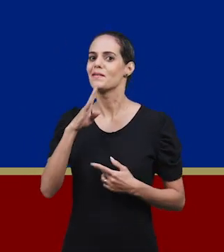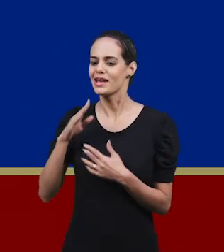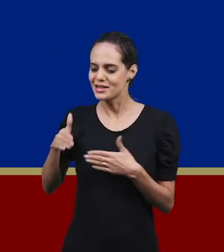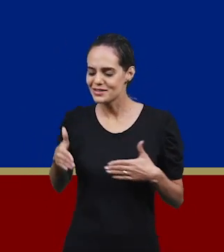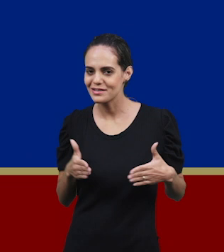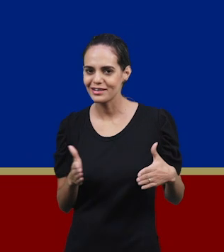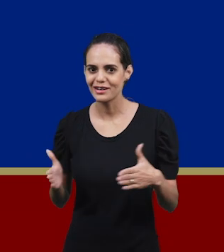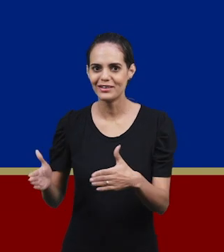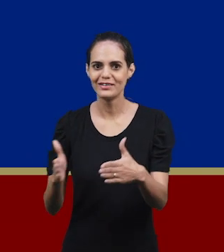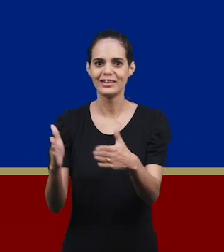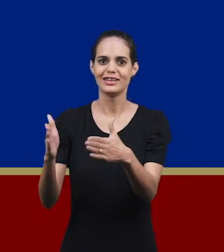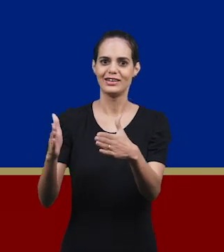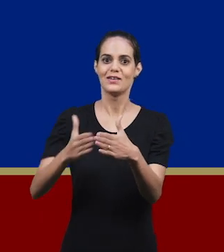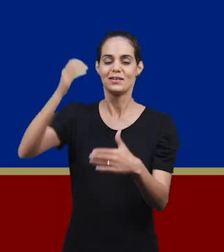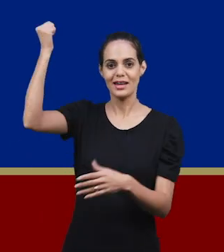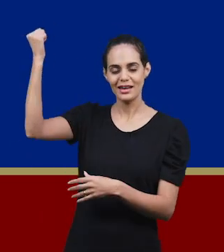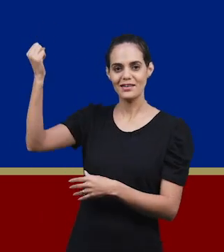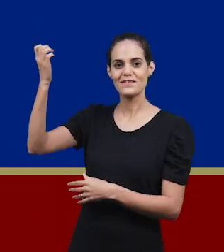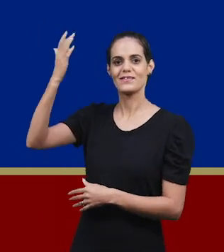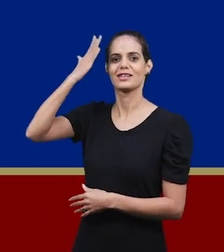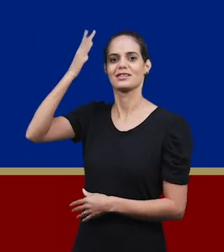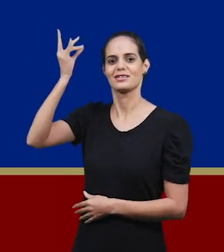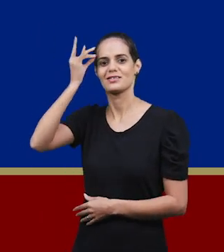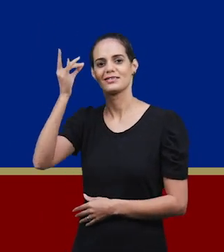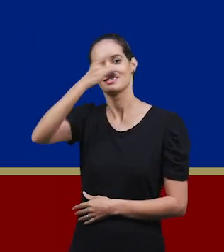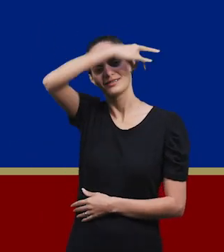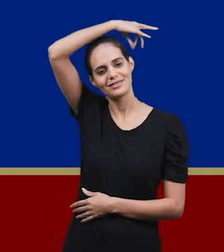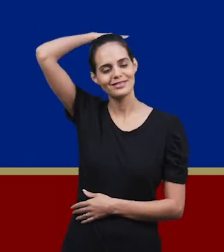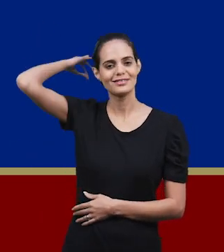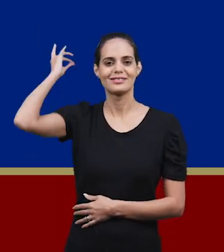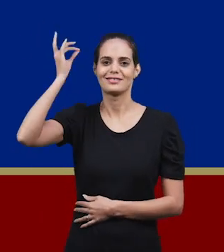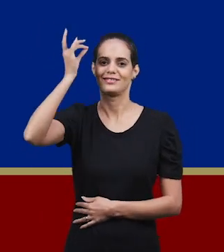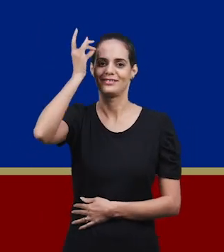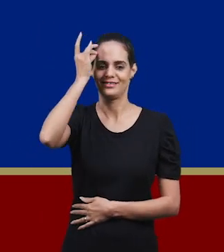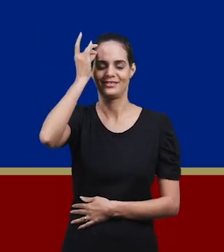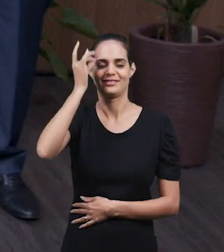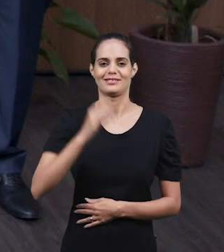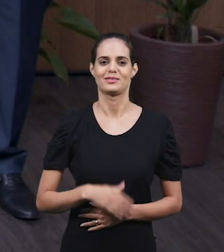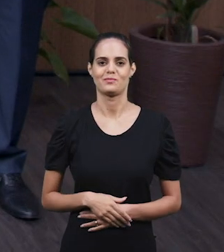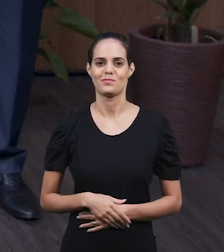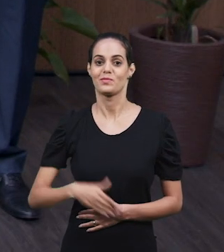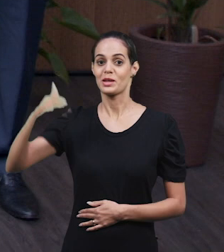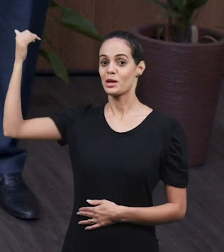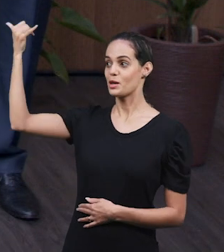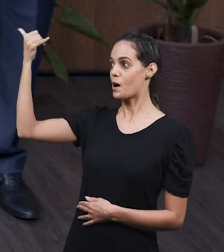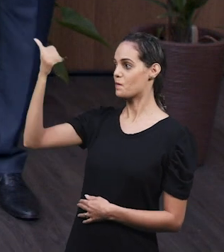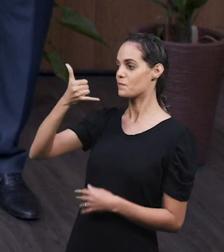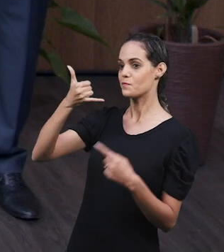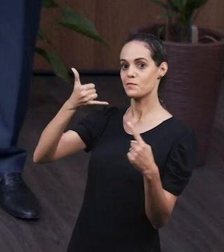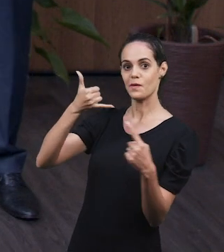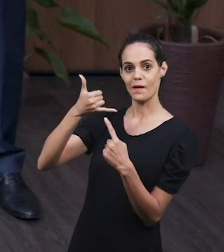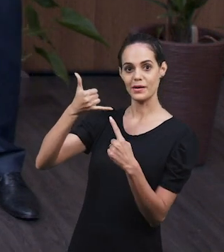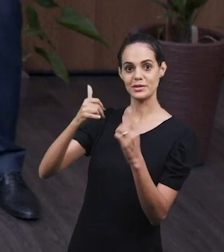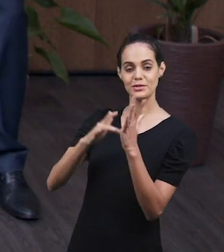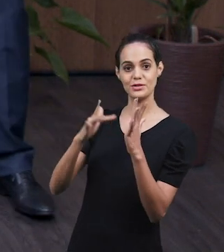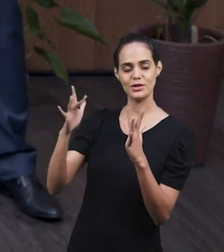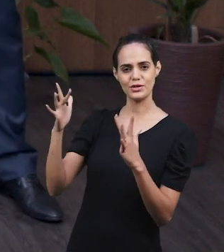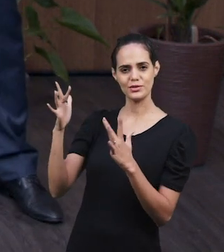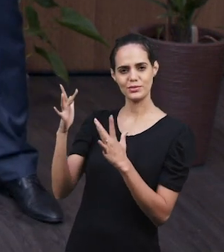il commence à marcher dans le chemin, dans la lumière, dans la révélation du Saint-Esprit. Et la voix du Seigneur